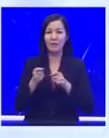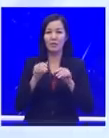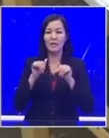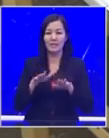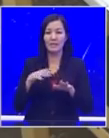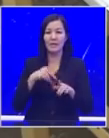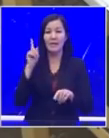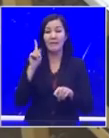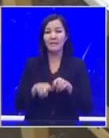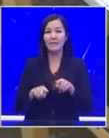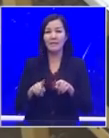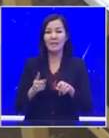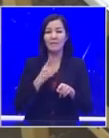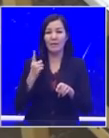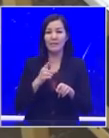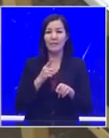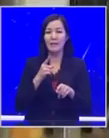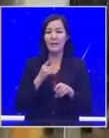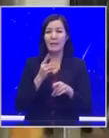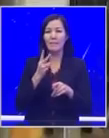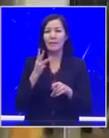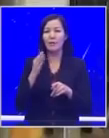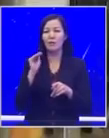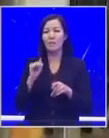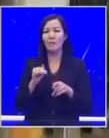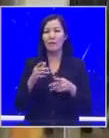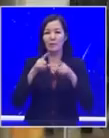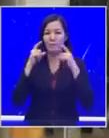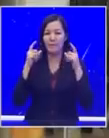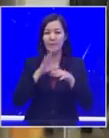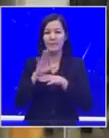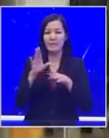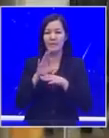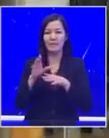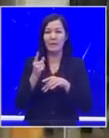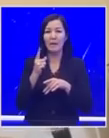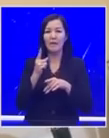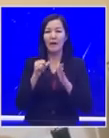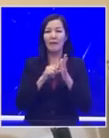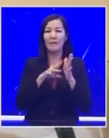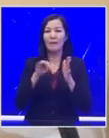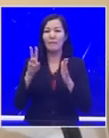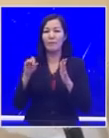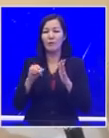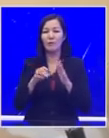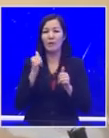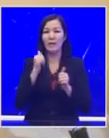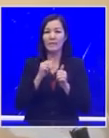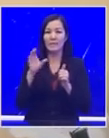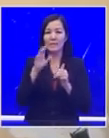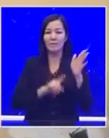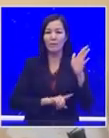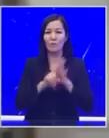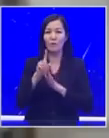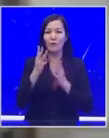уақыт ішінде шеберлер бірнеше мың бетперде тігіп үлгерді. Тігіншілер 6 минутта бір маска пішіп шығады. Аптаның сәрсенбісінде басталған жұмыс